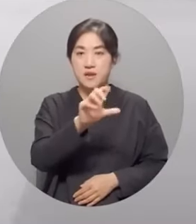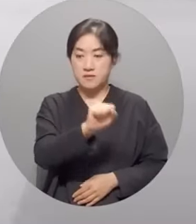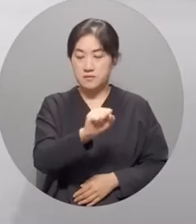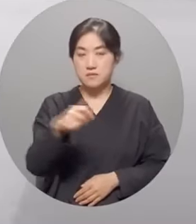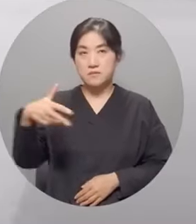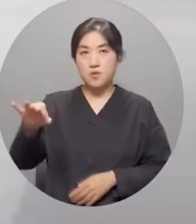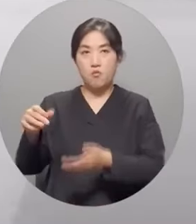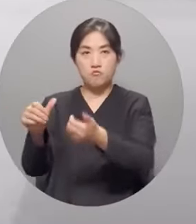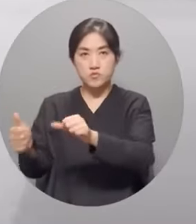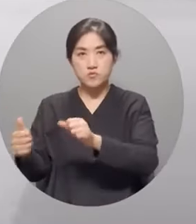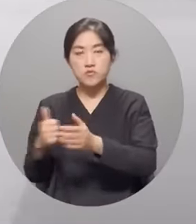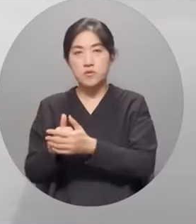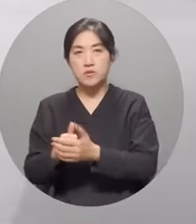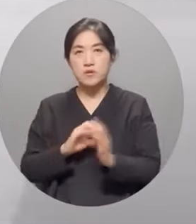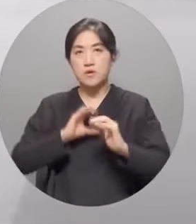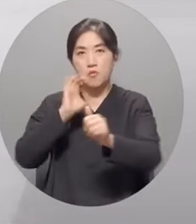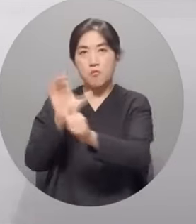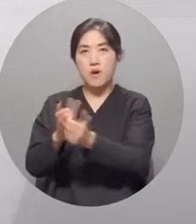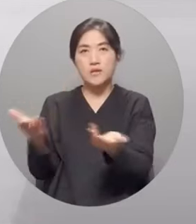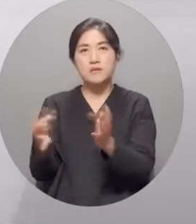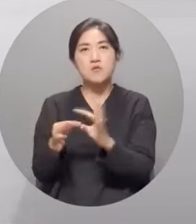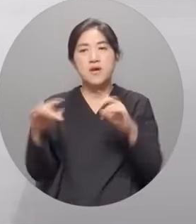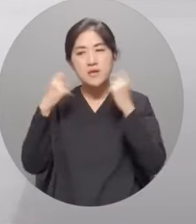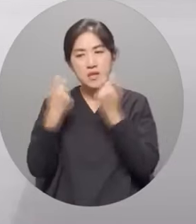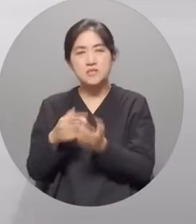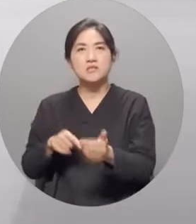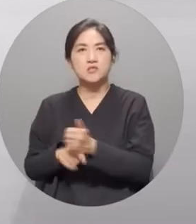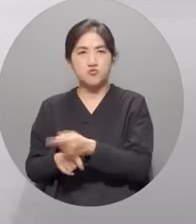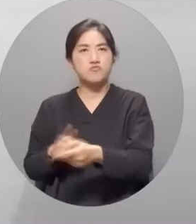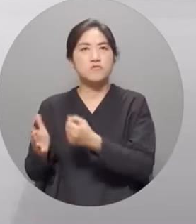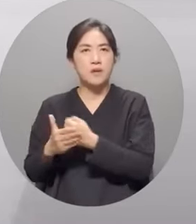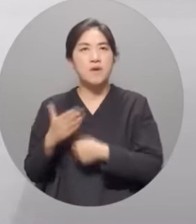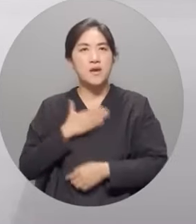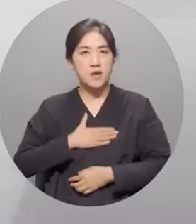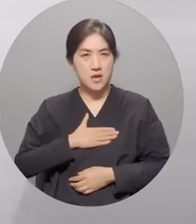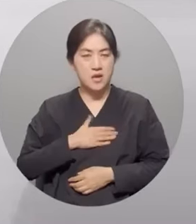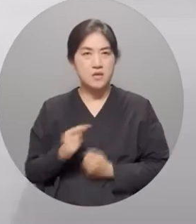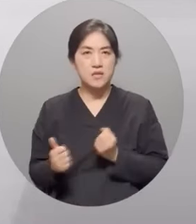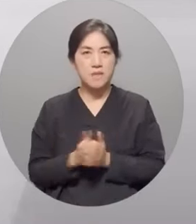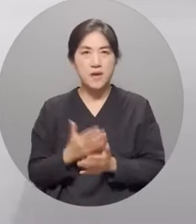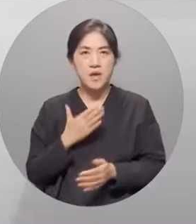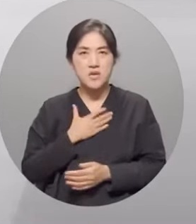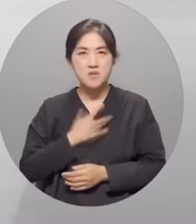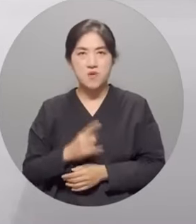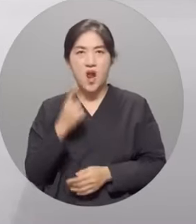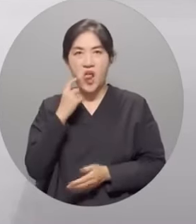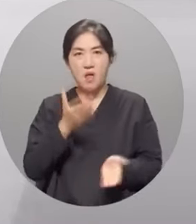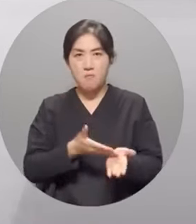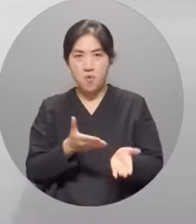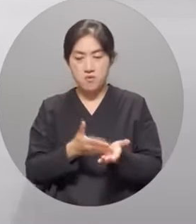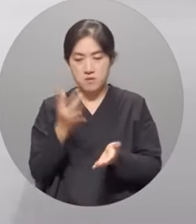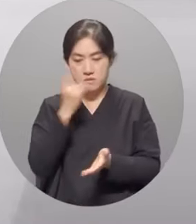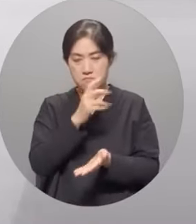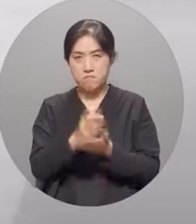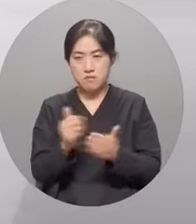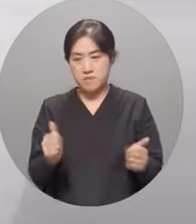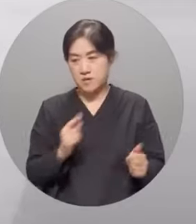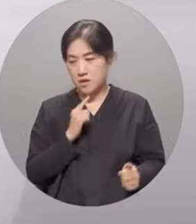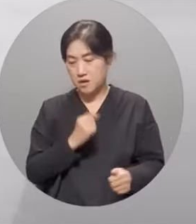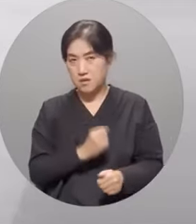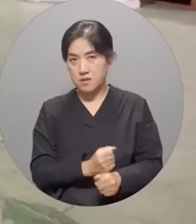대표의 사망은 당사 위탁 업무와 무관한 개인적 사유로 알고 있다면서 악의적인 허위 보도에 대해서는 강력한